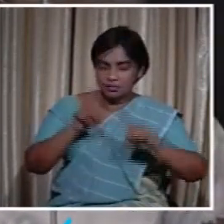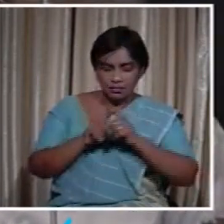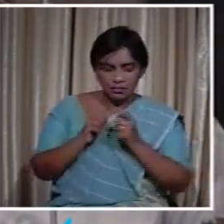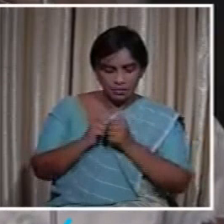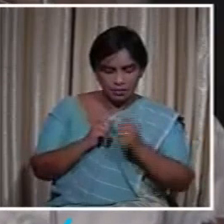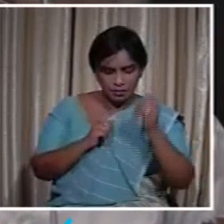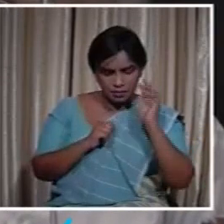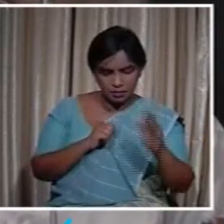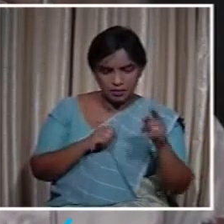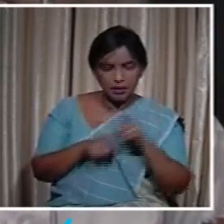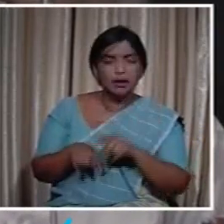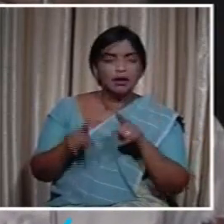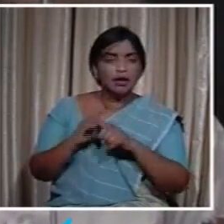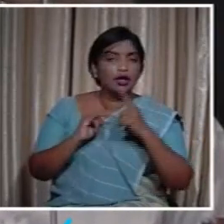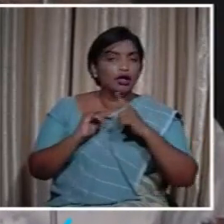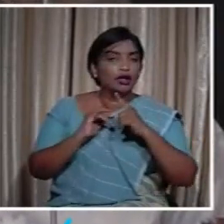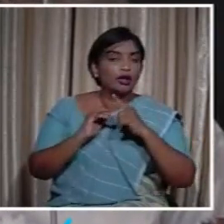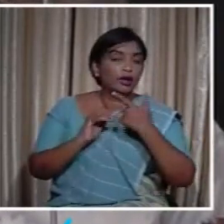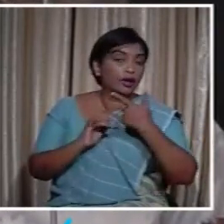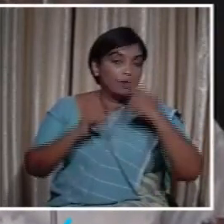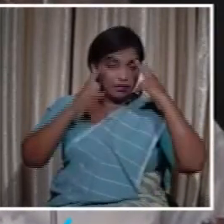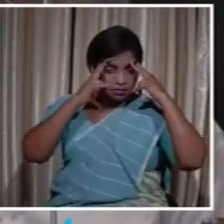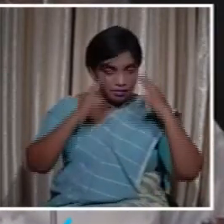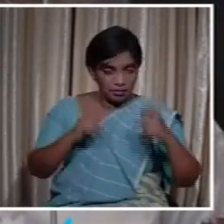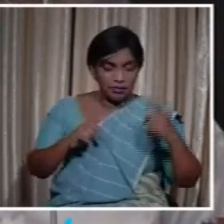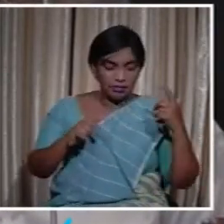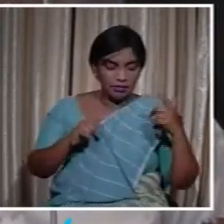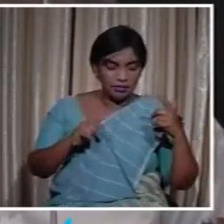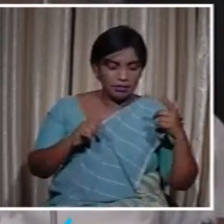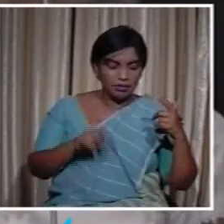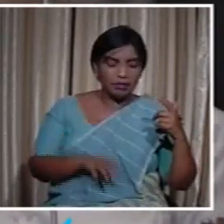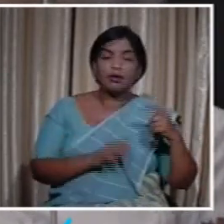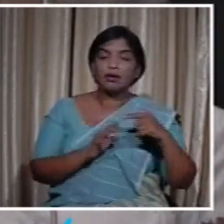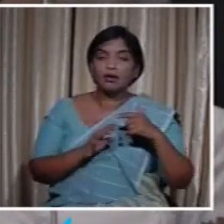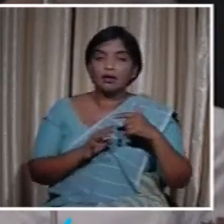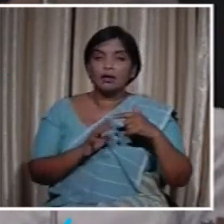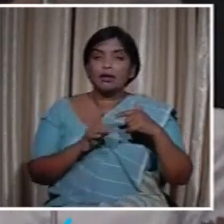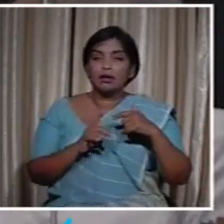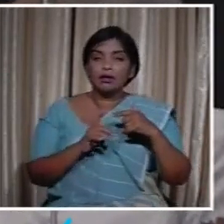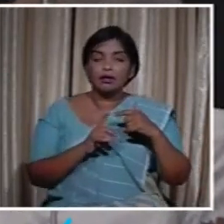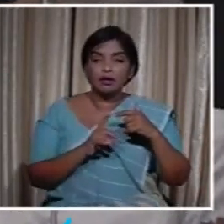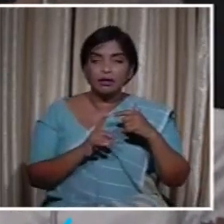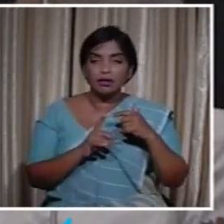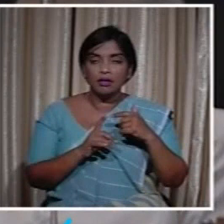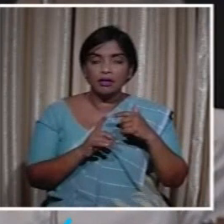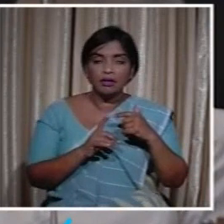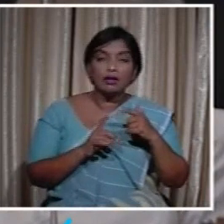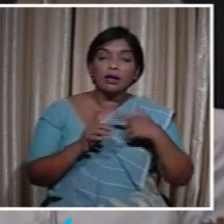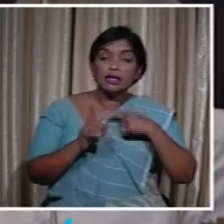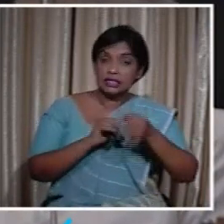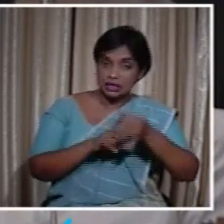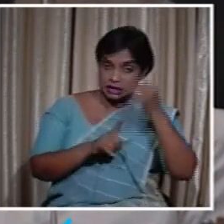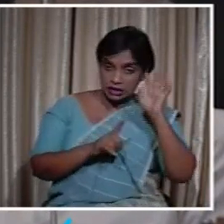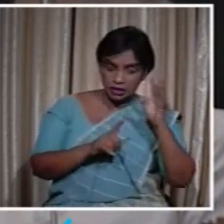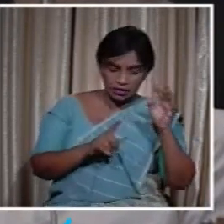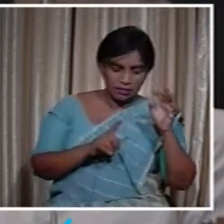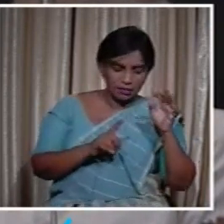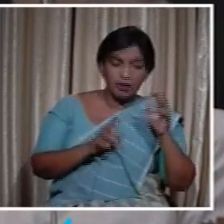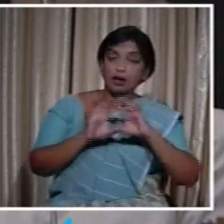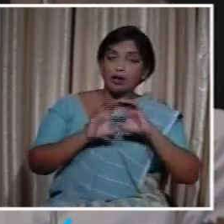விக்ரமசிங்கே குறிப்பிட்டுள்ளார். இதேவேளை விரும்பியோ விரும்பாமலோ இன்னும் 1 டிரில்லியன் ரூபாவை அச்சிட வேண்டியுள்ளதாக ரணில்